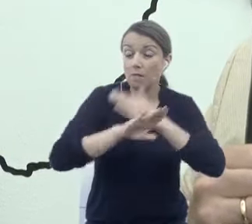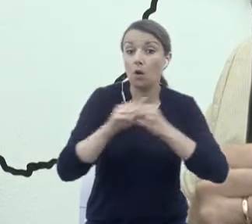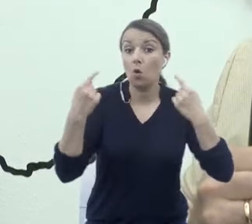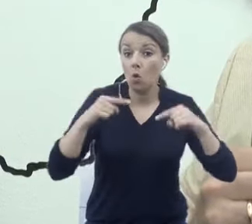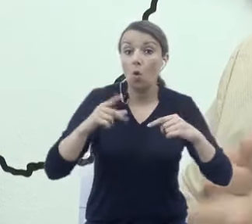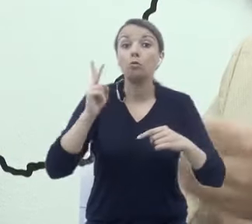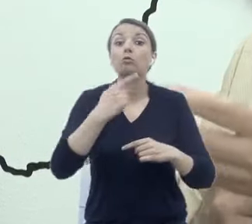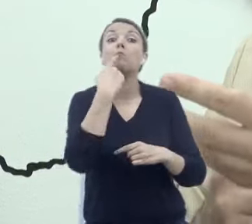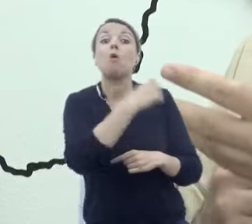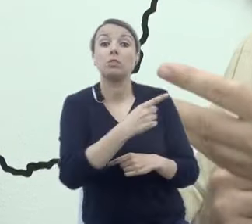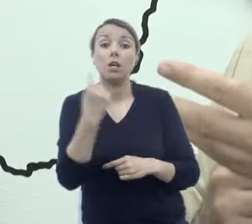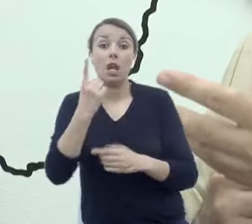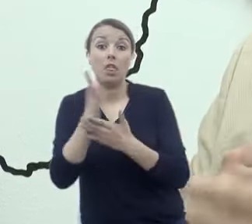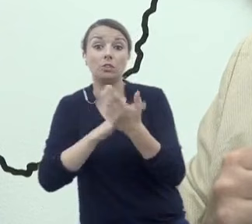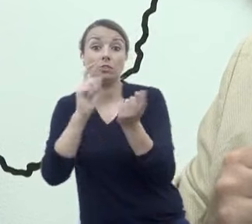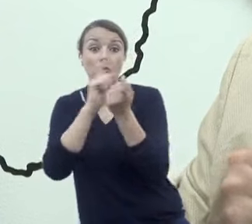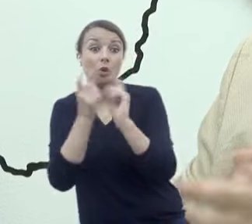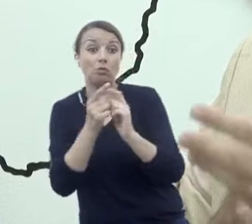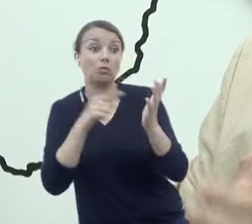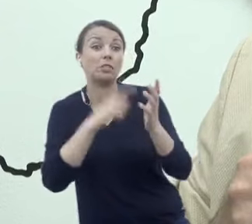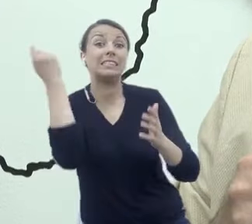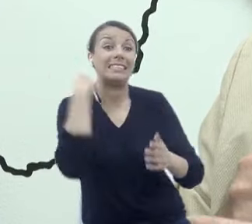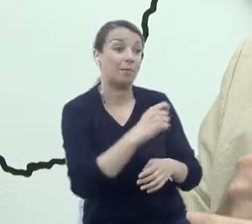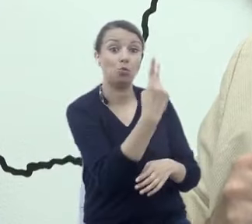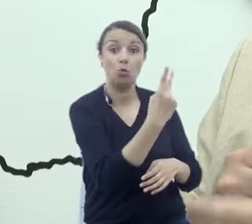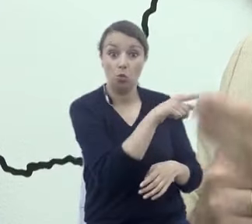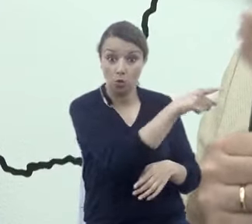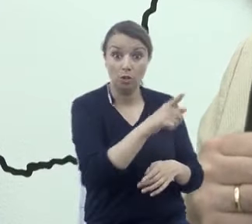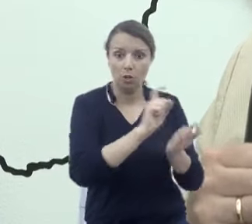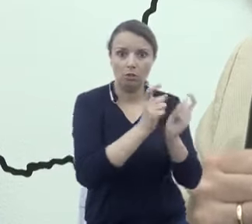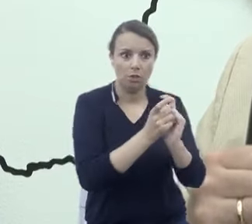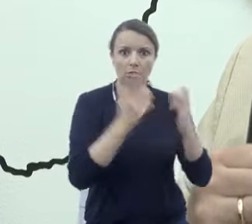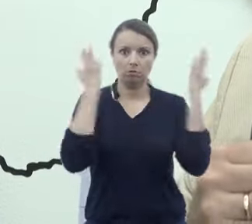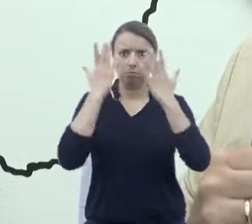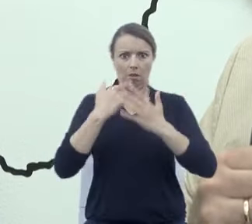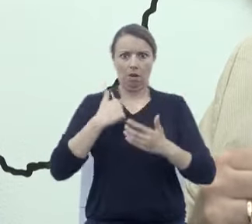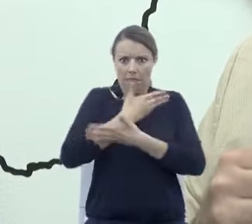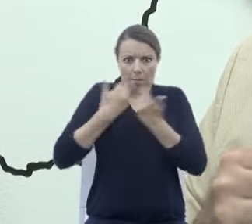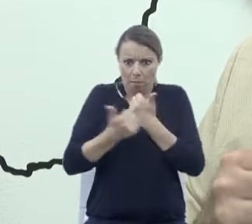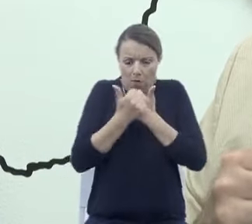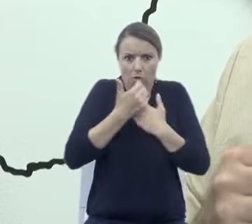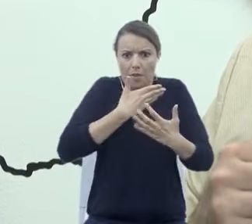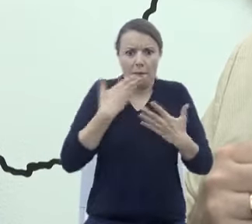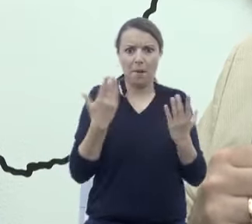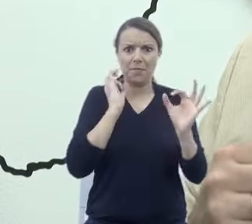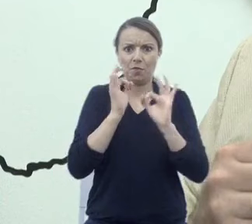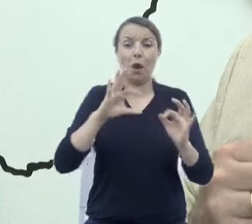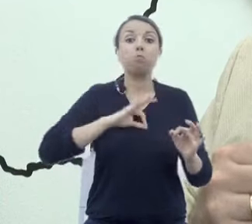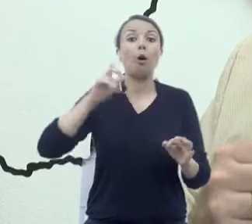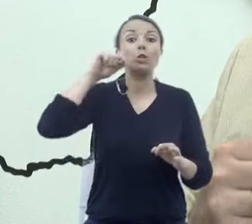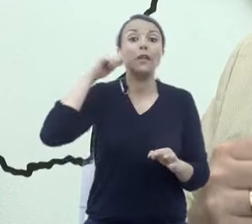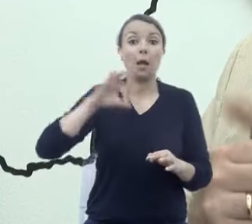przedstawieniu, powiedzieliśmy, ale my nie mamy żadnego dowodu, żadnego przekazu, że mój dziadek, moi rodzice